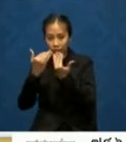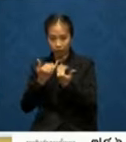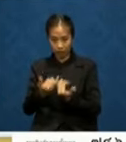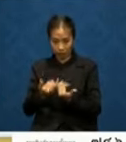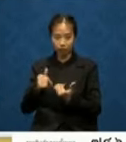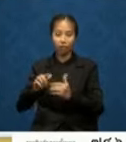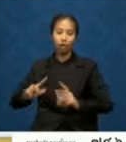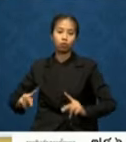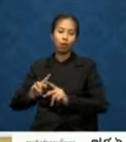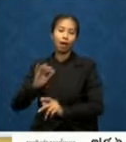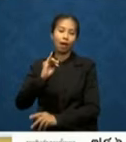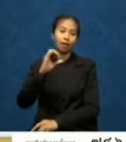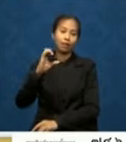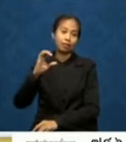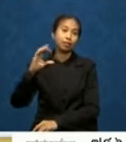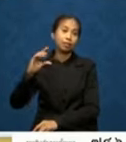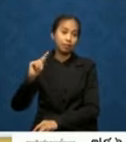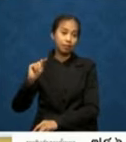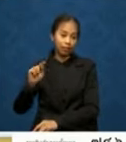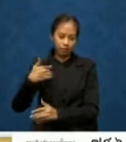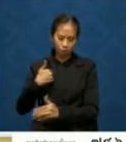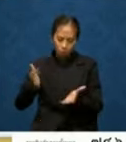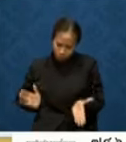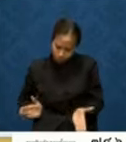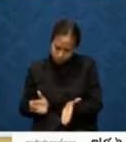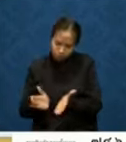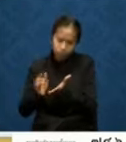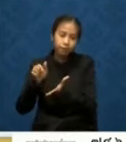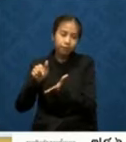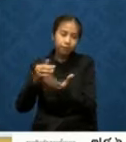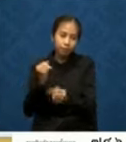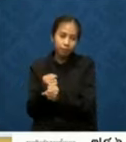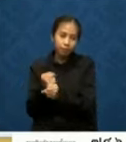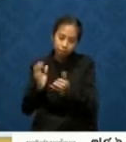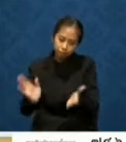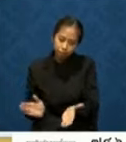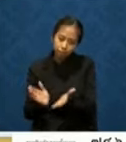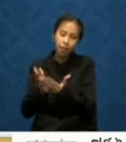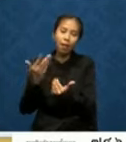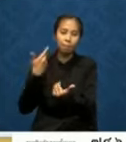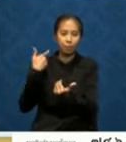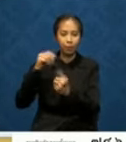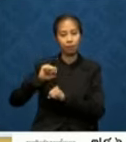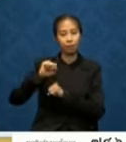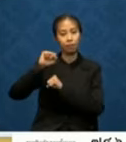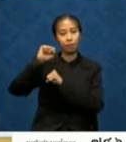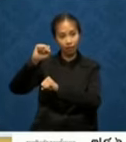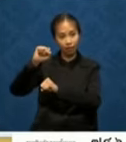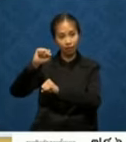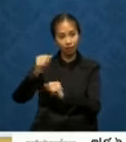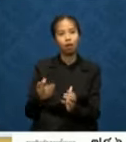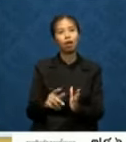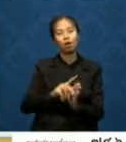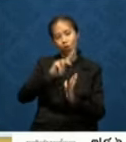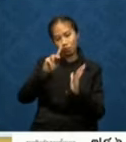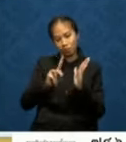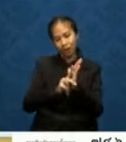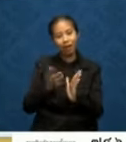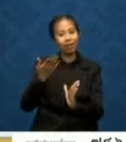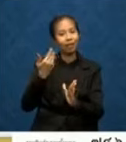าได้ให้ความสำคัญและผลักดันมาตลอดจนสามารถมีการประกาศใช้พระราชกำหนดฉบับนี้เมื่อต้